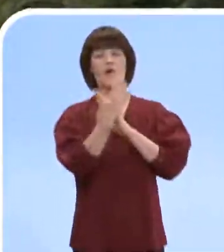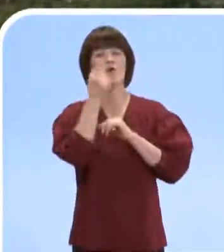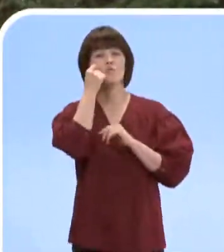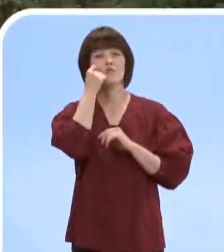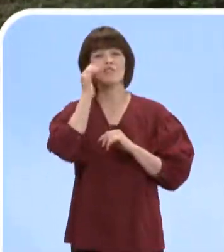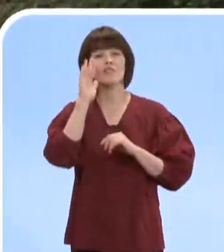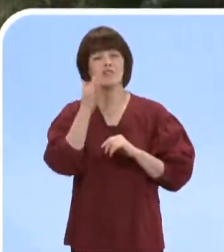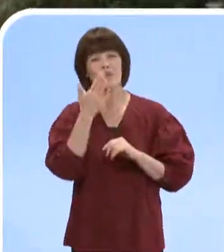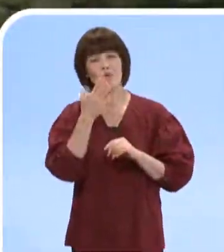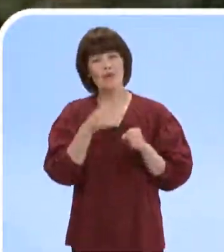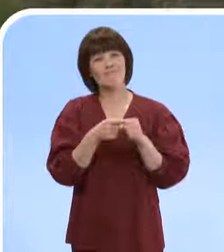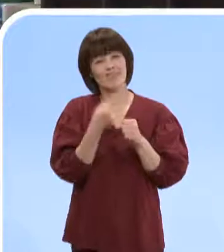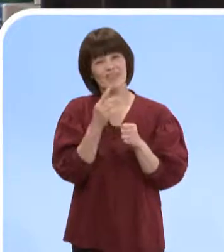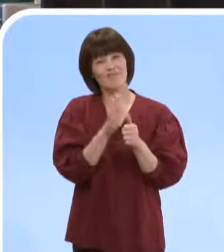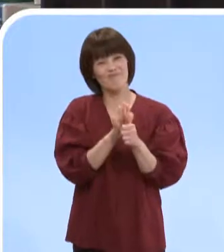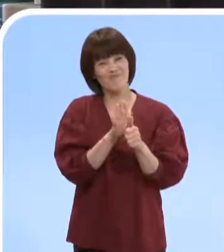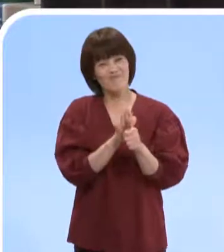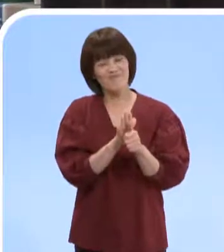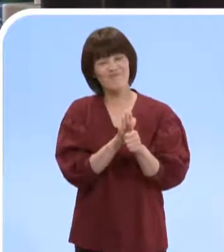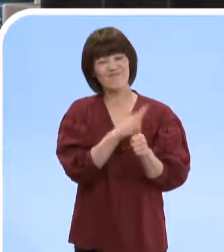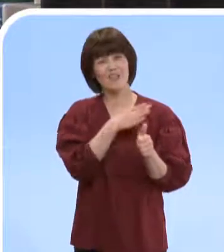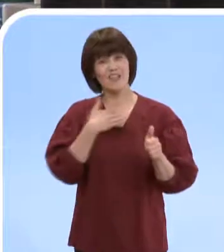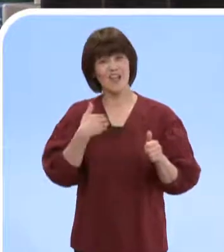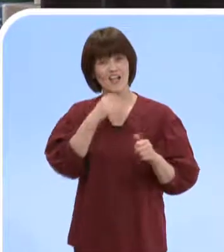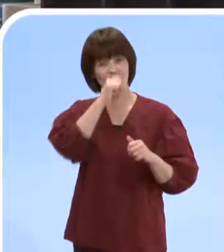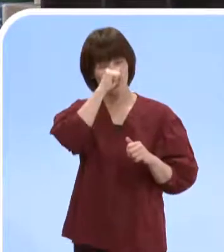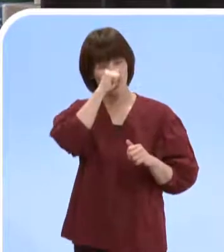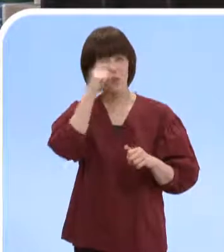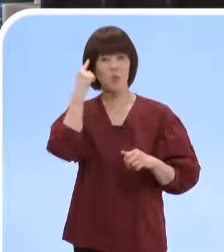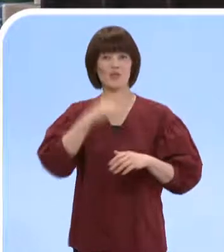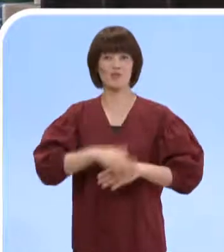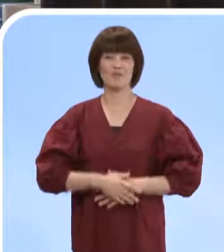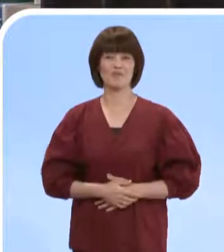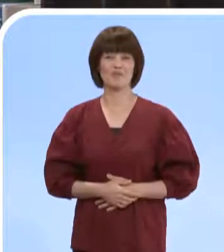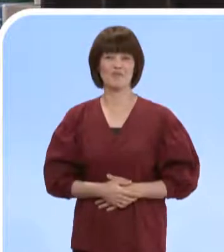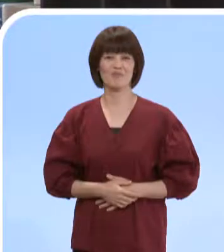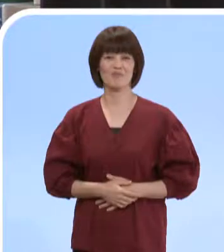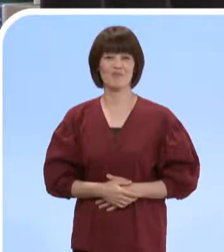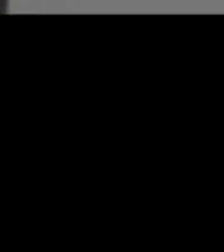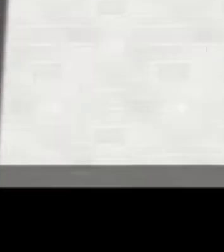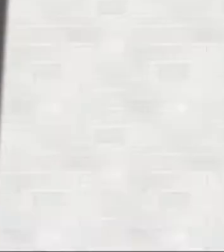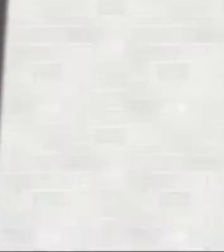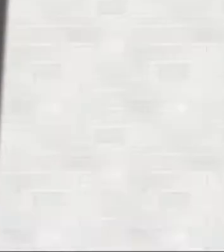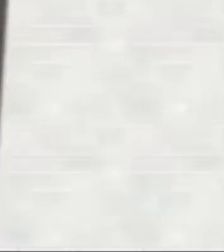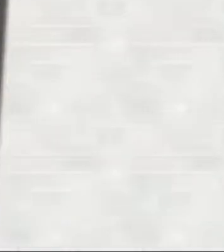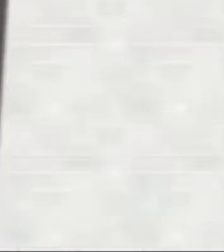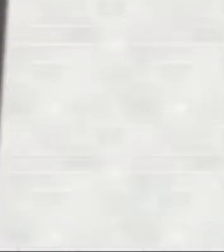ないので、ほんの入り口なんですけれども、興味を持ってもらえたらなと思っています。